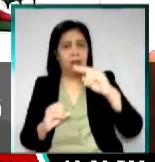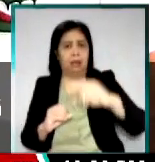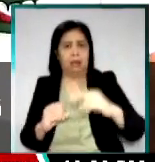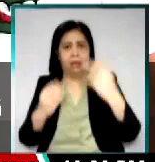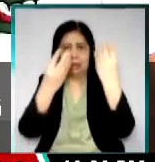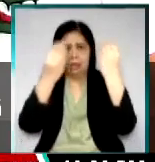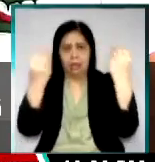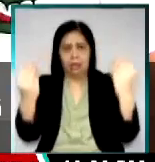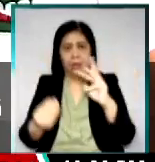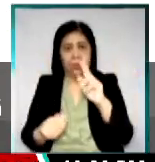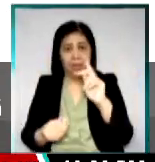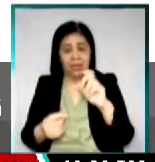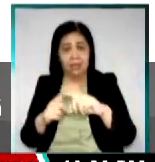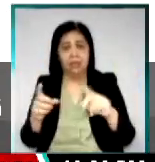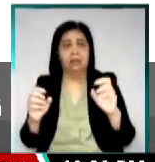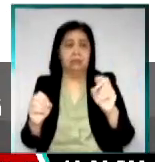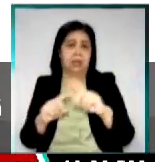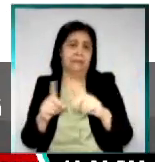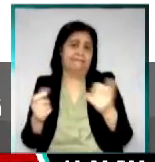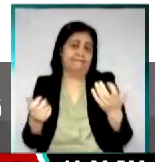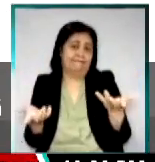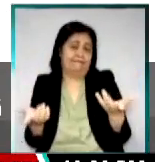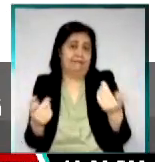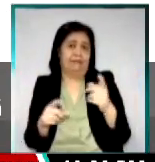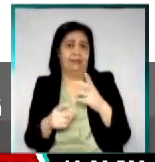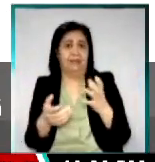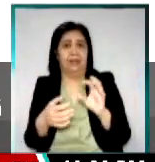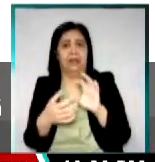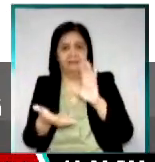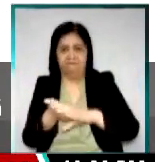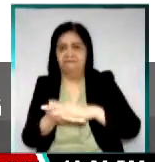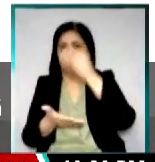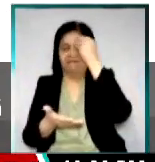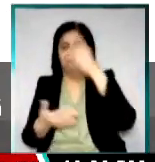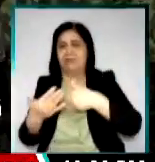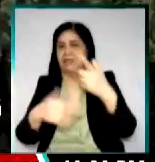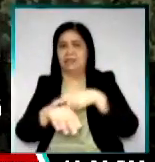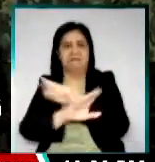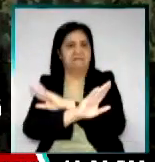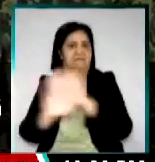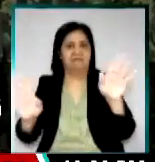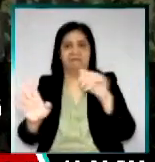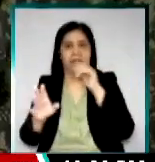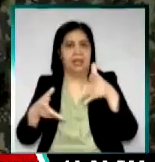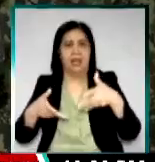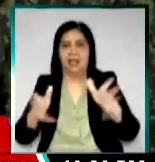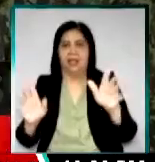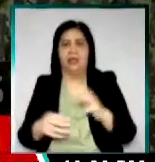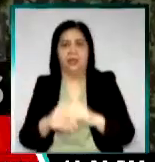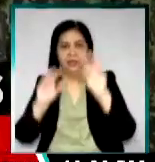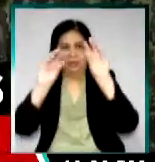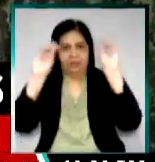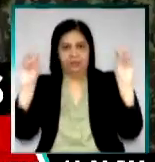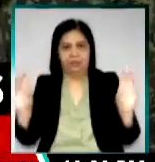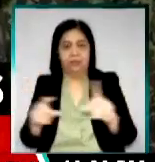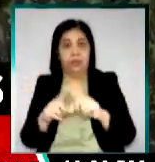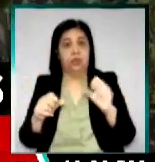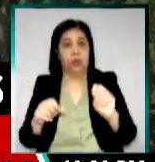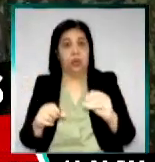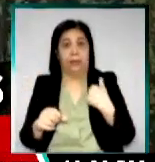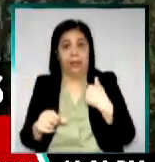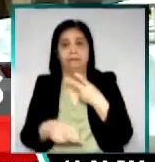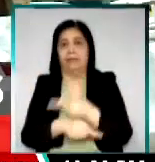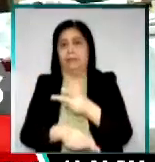lang po, yan ang kakibat po. Naging aral po sa amin, wala na po talaga akong pahintulutan dyan. So kami po, magbabantay. Sabot po na